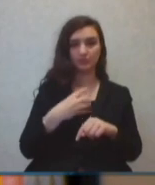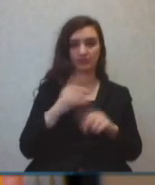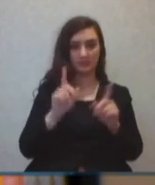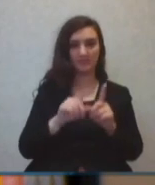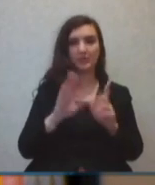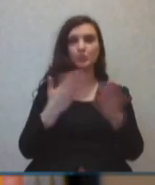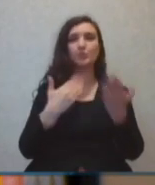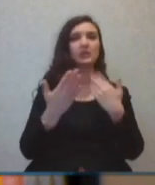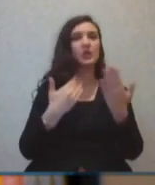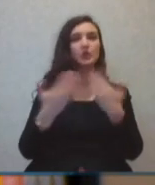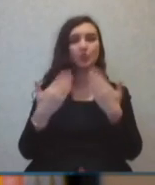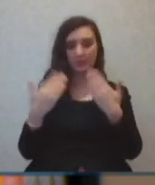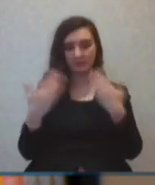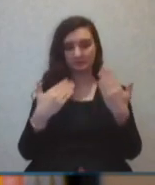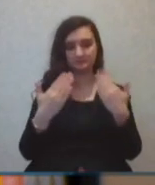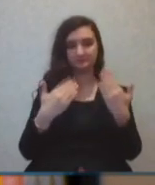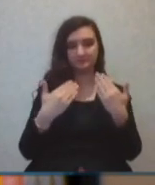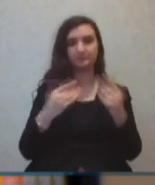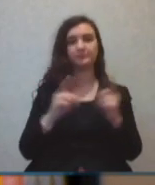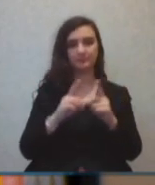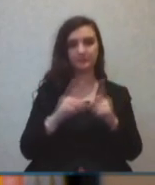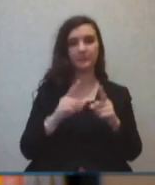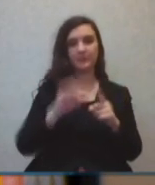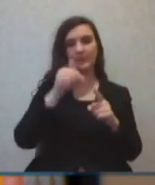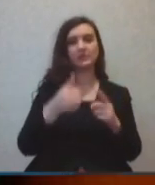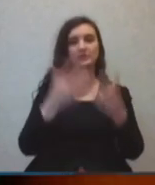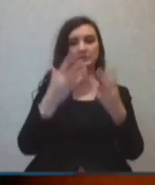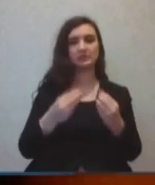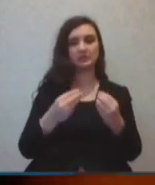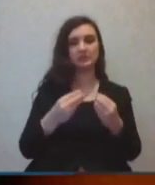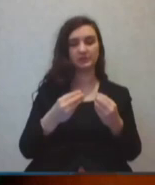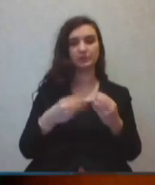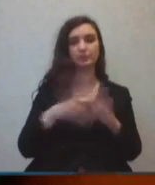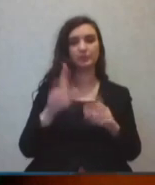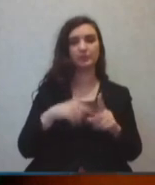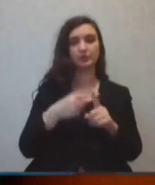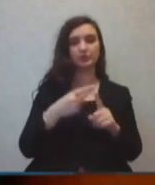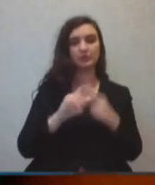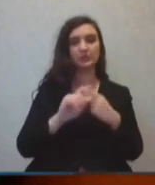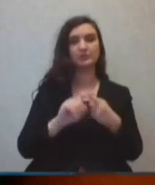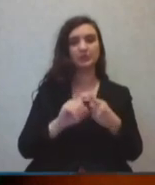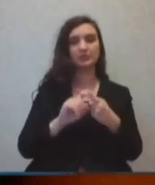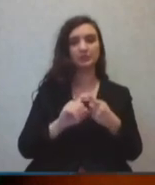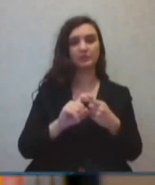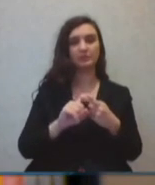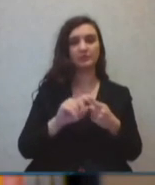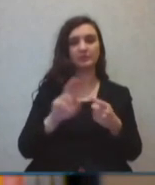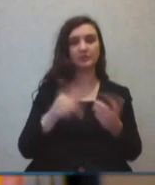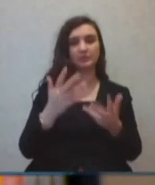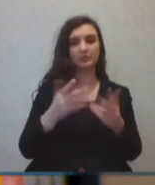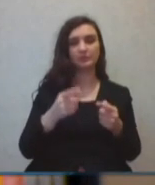მაინც ურთიერთობა, მაინც ხვალინდელი დღის მიმართ უფრო პოზიტიური დამოკიდებულება და